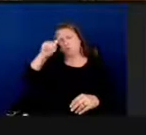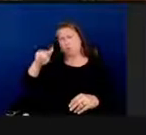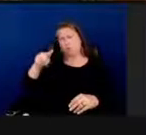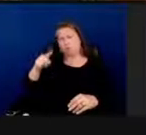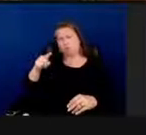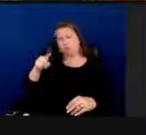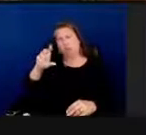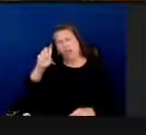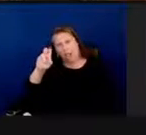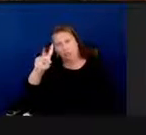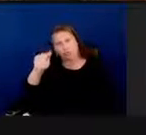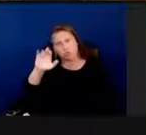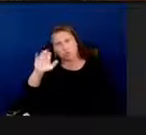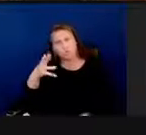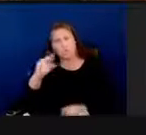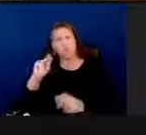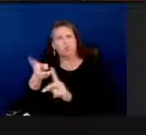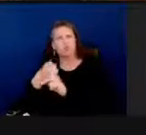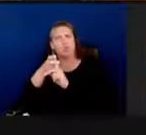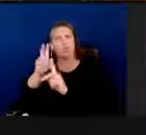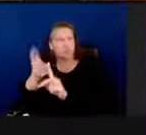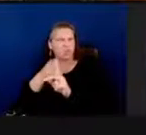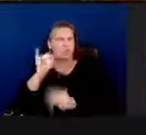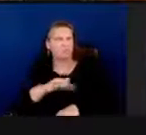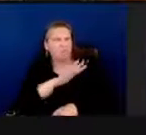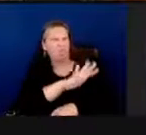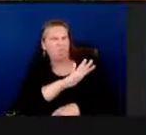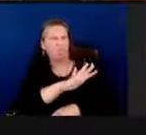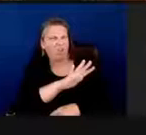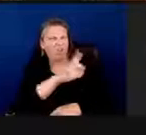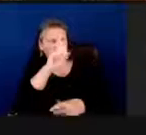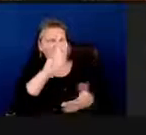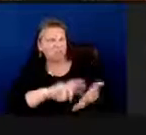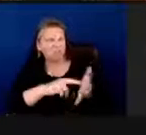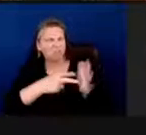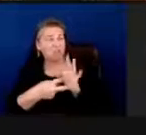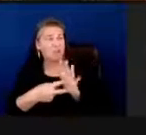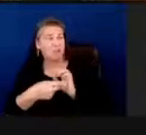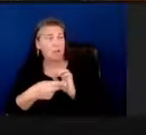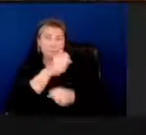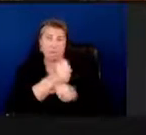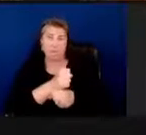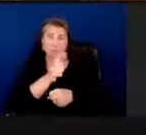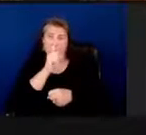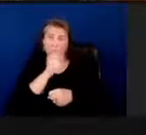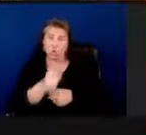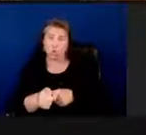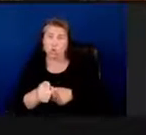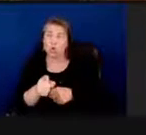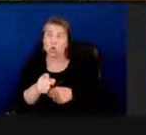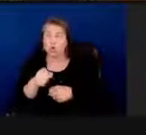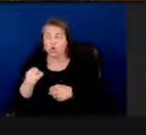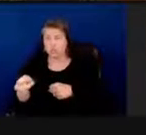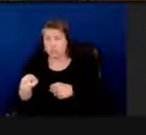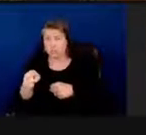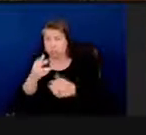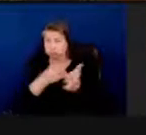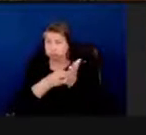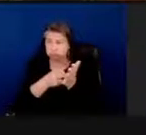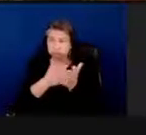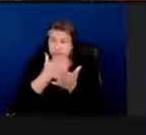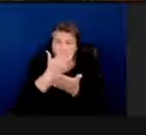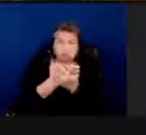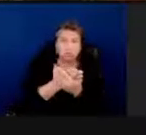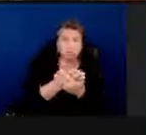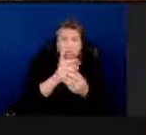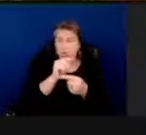للماجنت وهو يقوم بتنسيق التوظيف وتنسيق التواصل، وبالتالي يقوم بتطبيق هذا الأمر